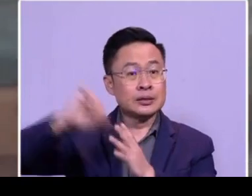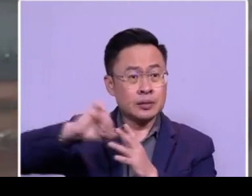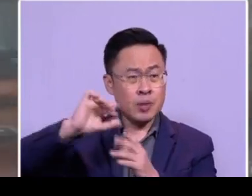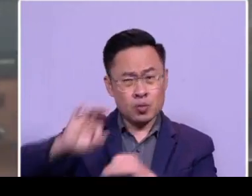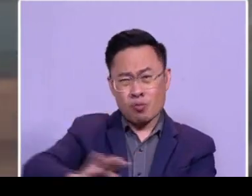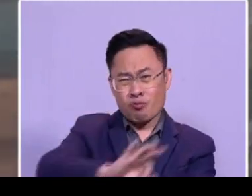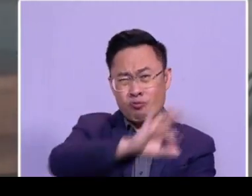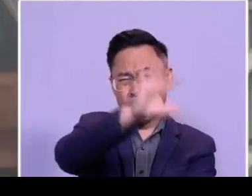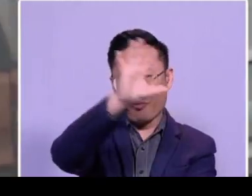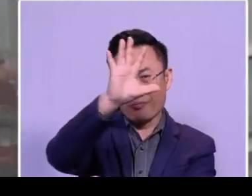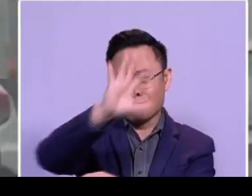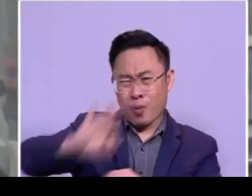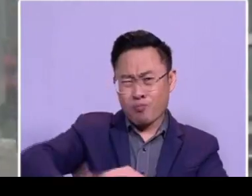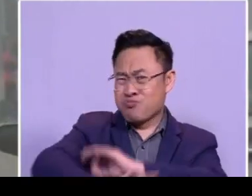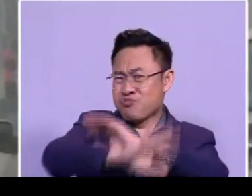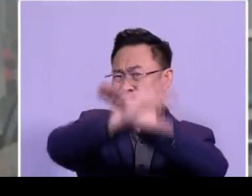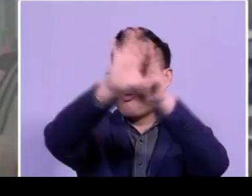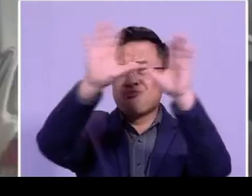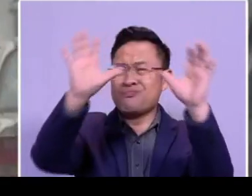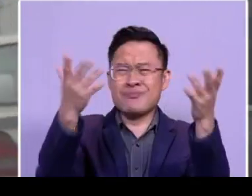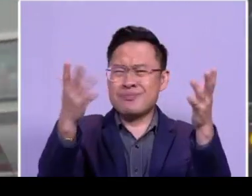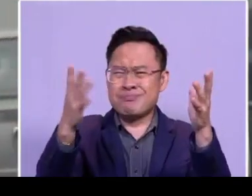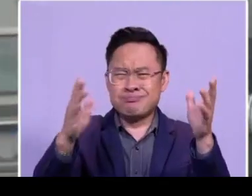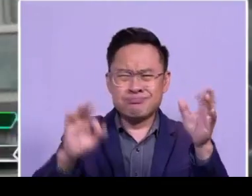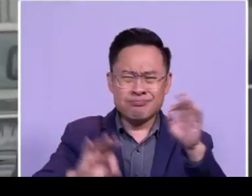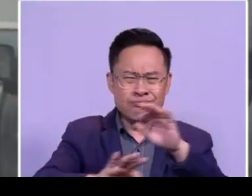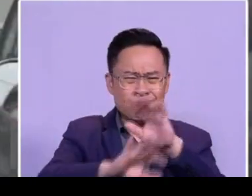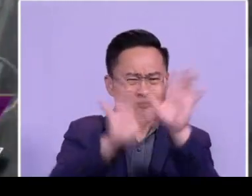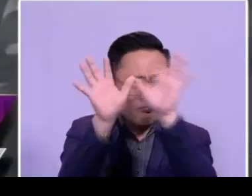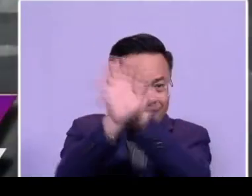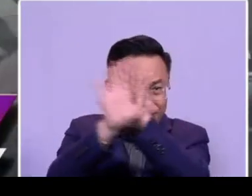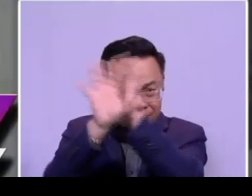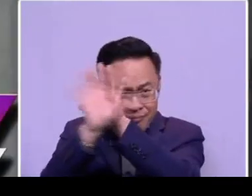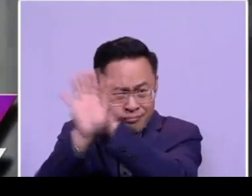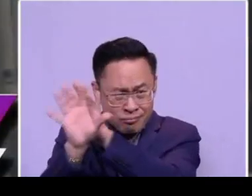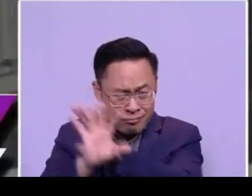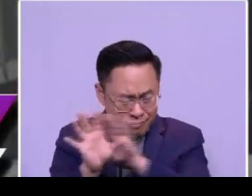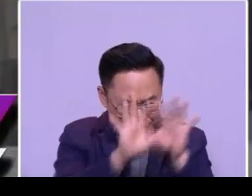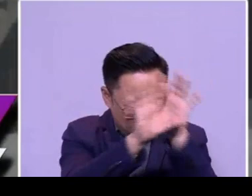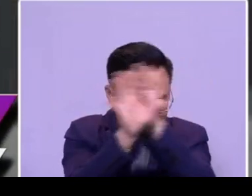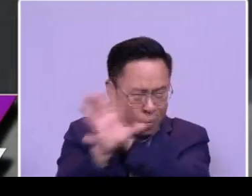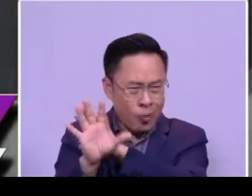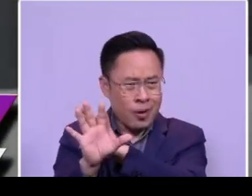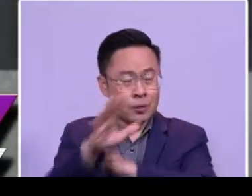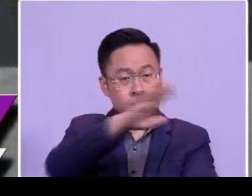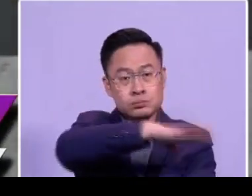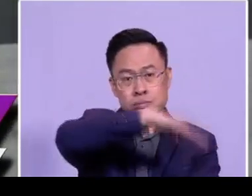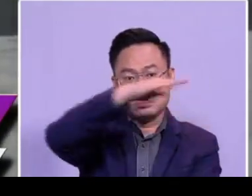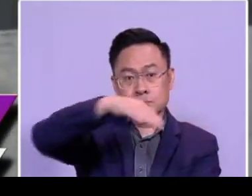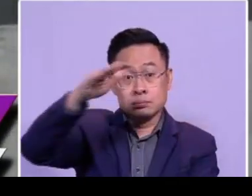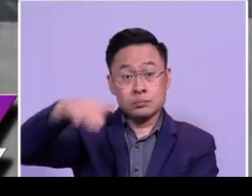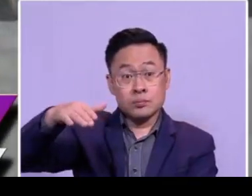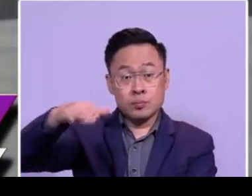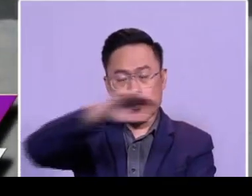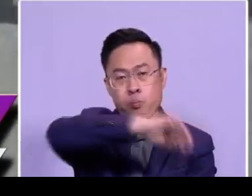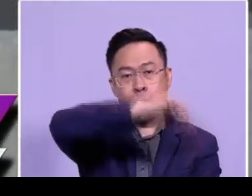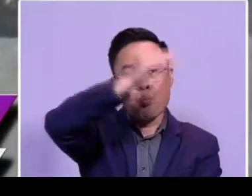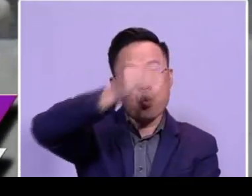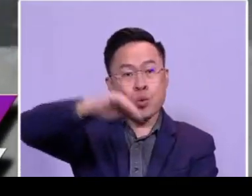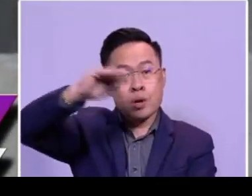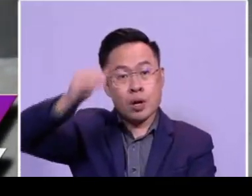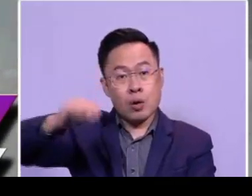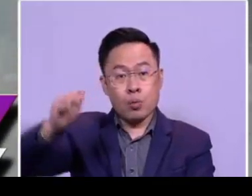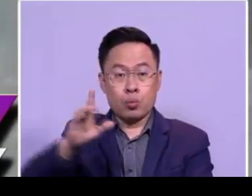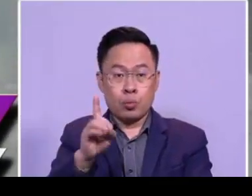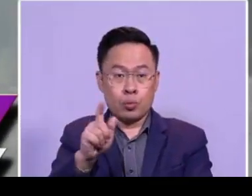เรียกว่าไม่เห็นดอยสุเทพไม่เห็นภูเขากันมาหลายวันแล้วนะคะ ไอ้ภูเขาไอ้บรรดาดอยต่างๆที่